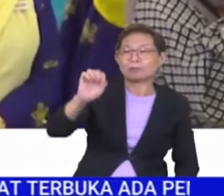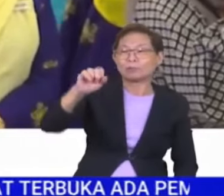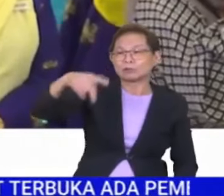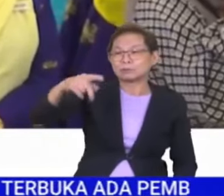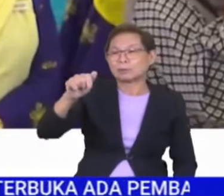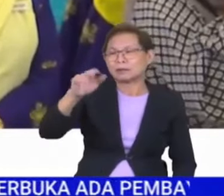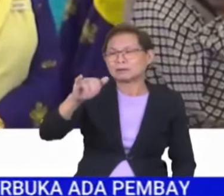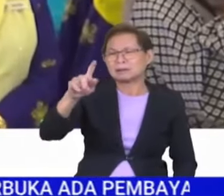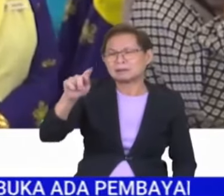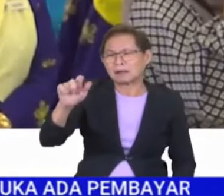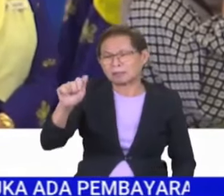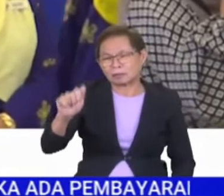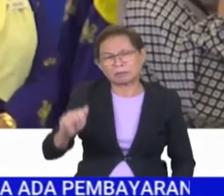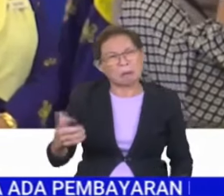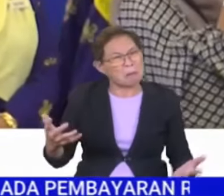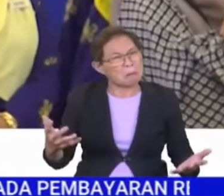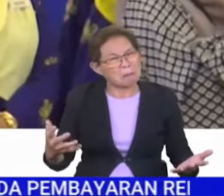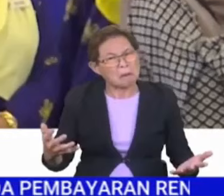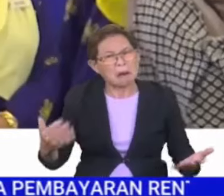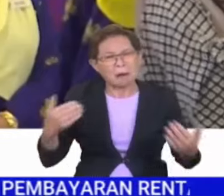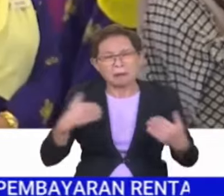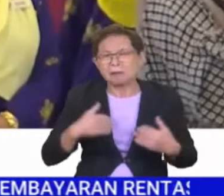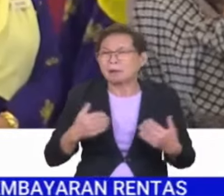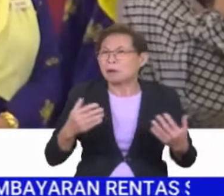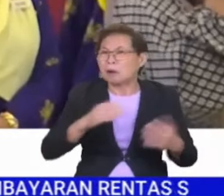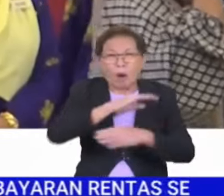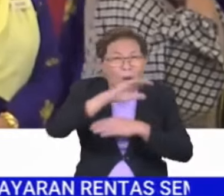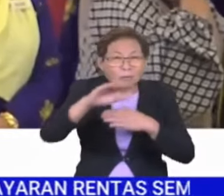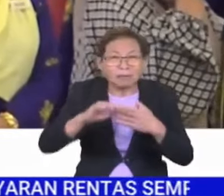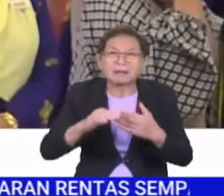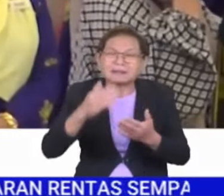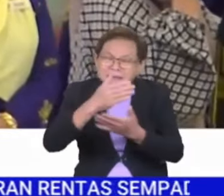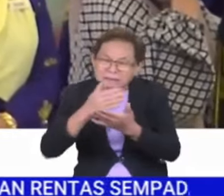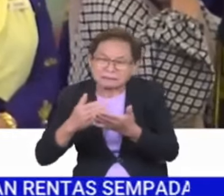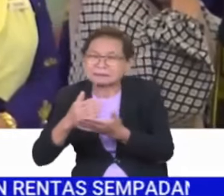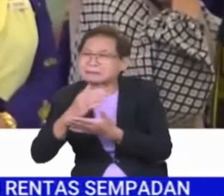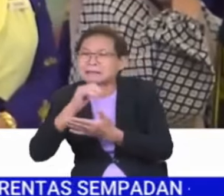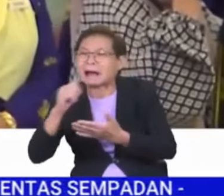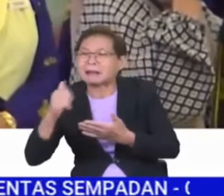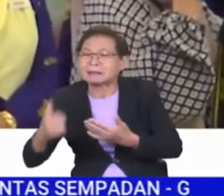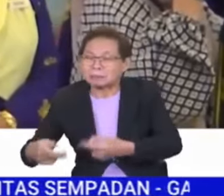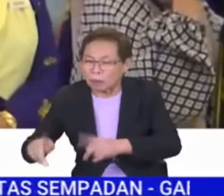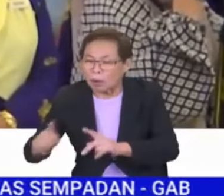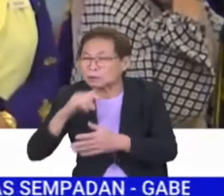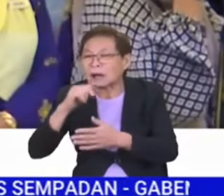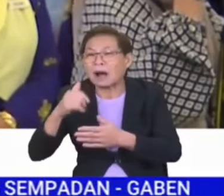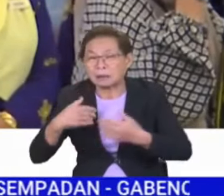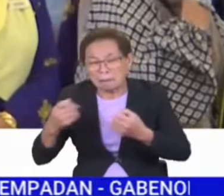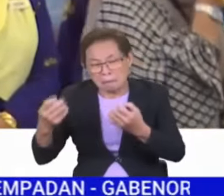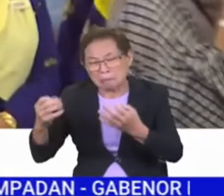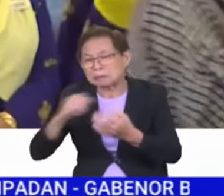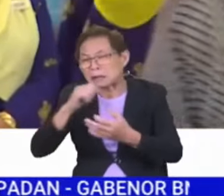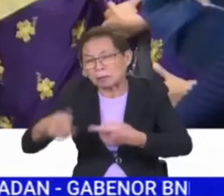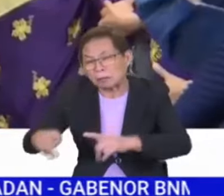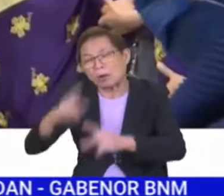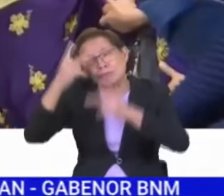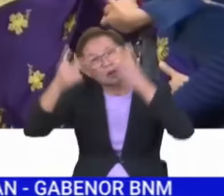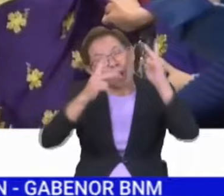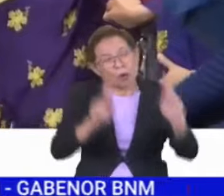tidak semua ya, berkesempatan dan ada peluang untuk melawat kompleks Angkasa Puri ini sendiri.